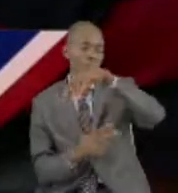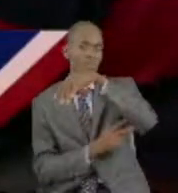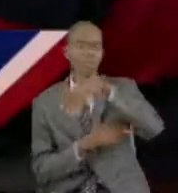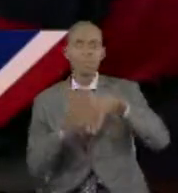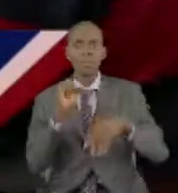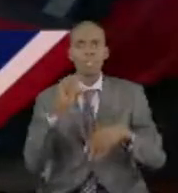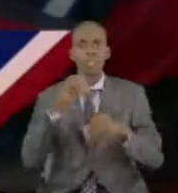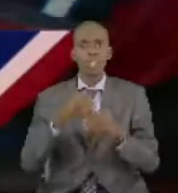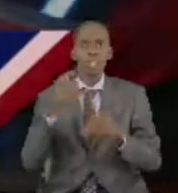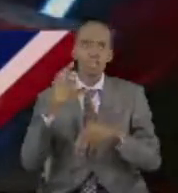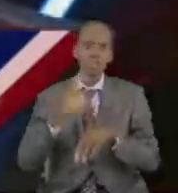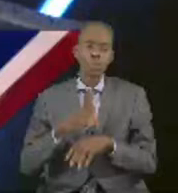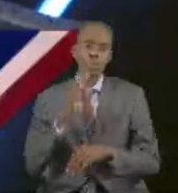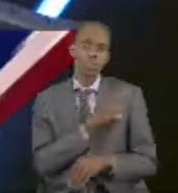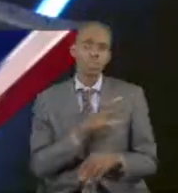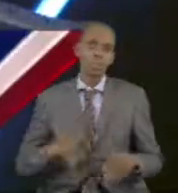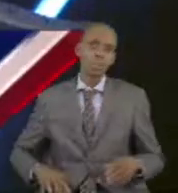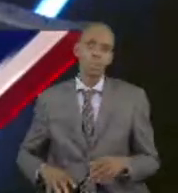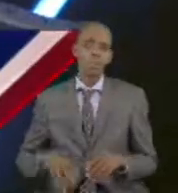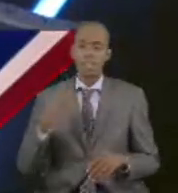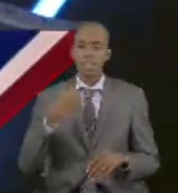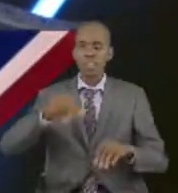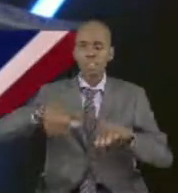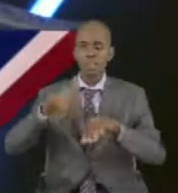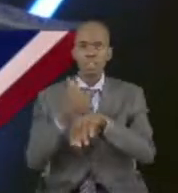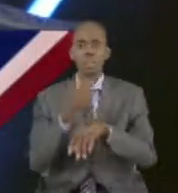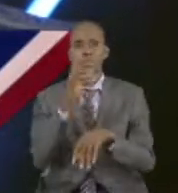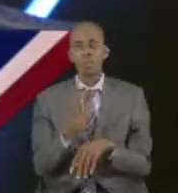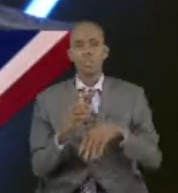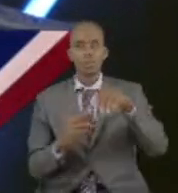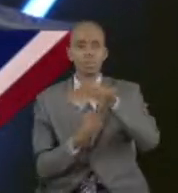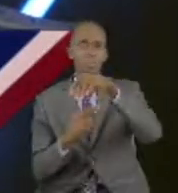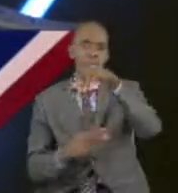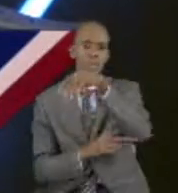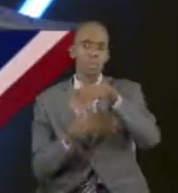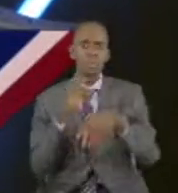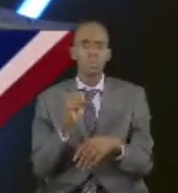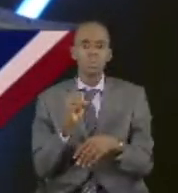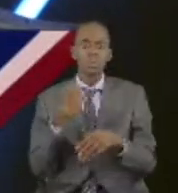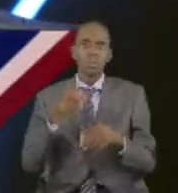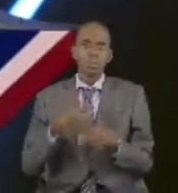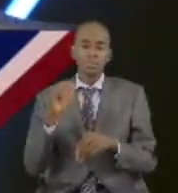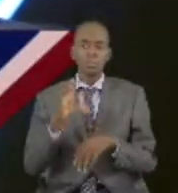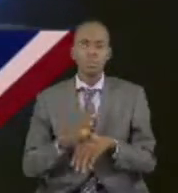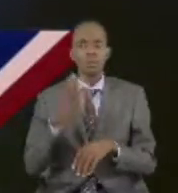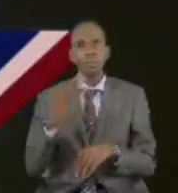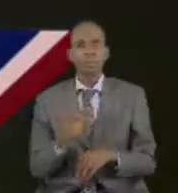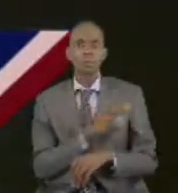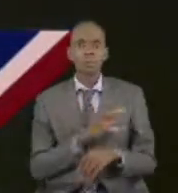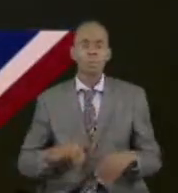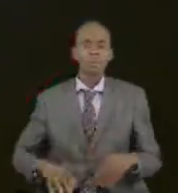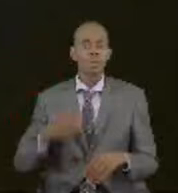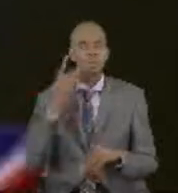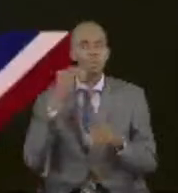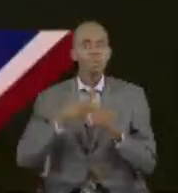Il s'agit des piliers établis dans l'église de Christ. Les piliers établis dans l'église de Christ.